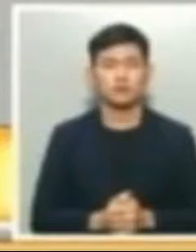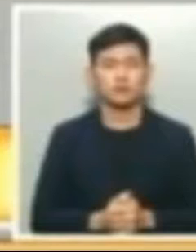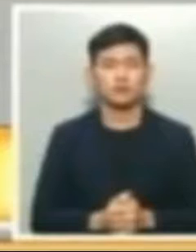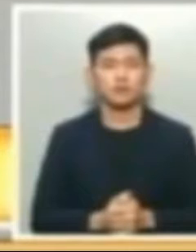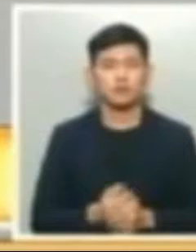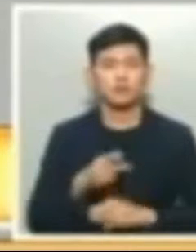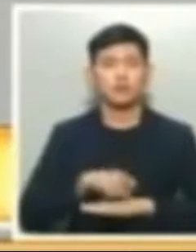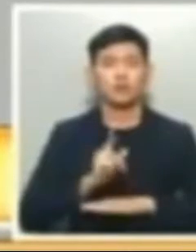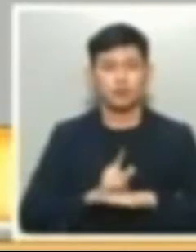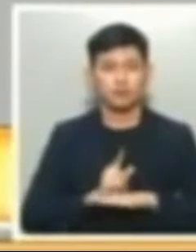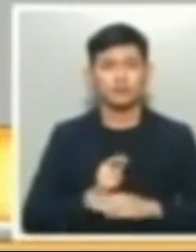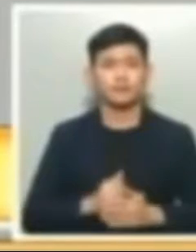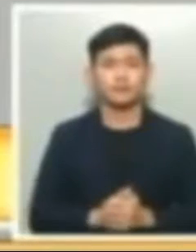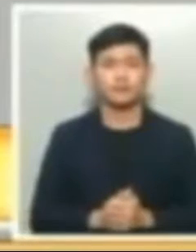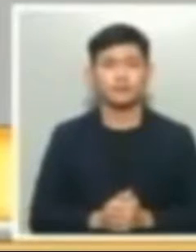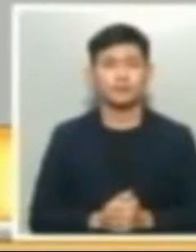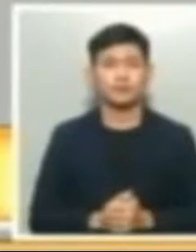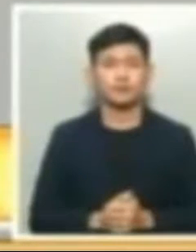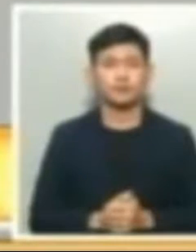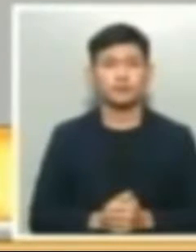ท่านประธาน